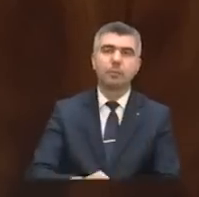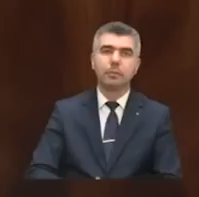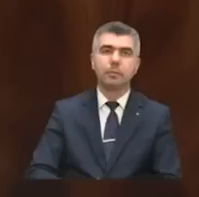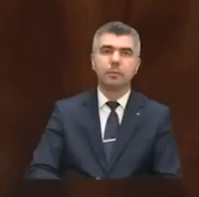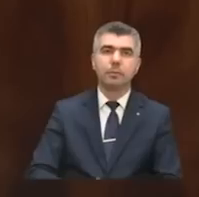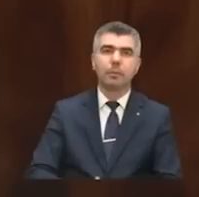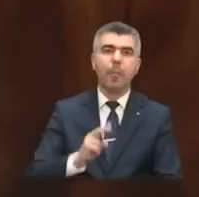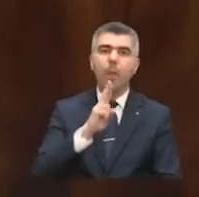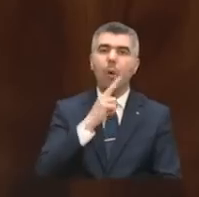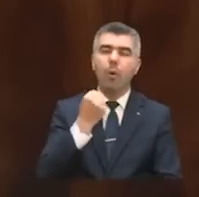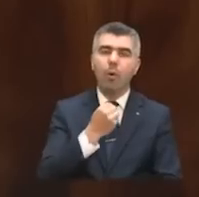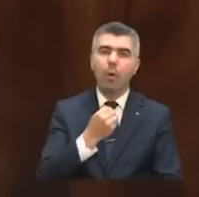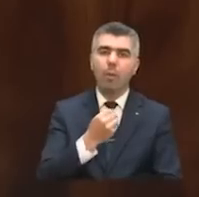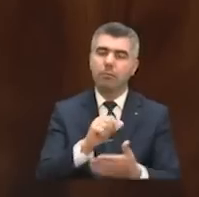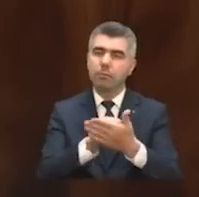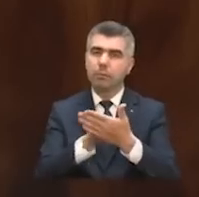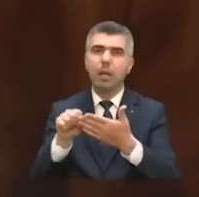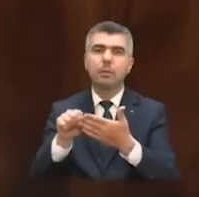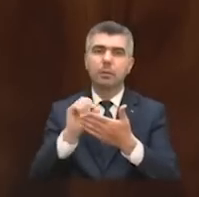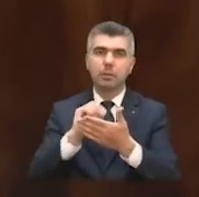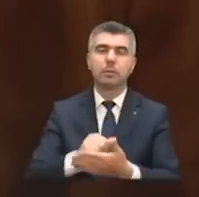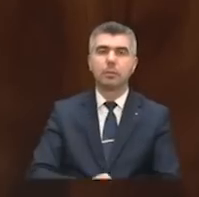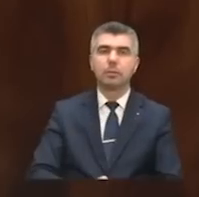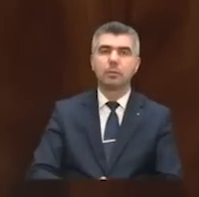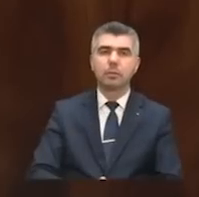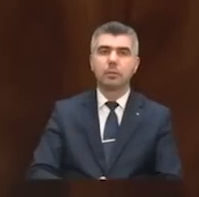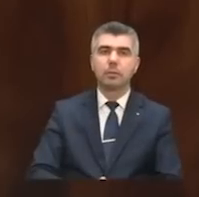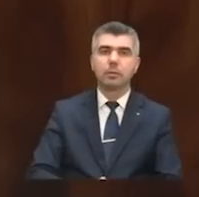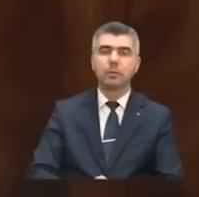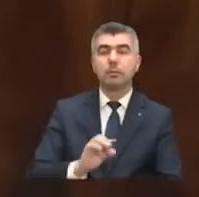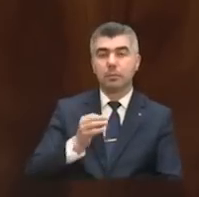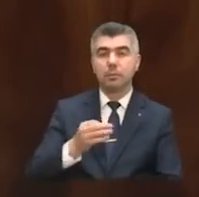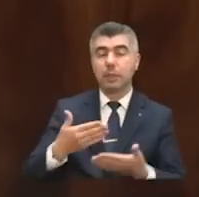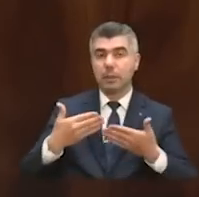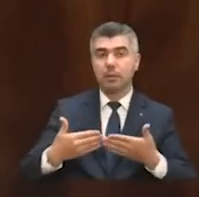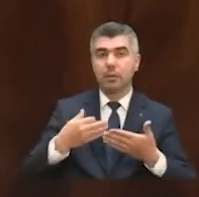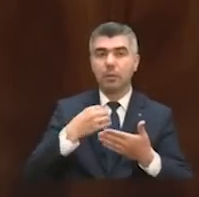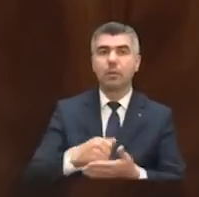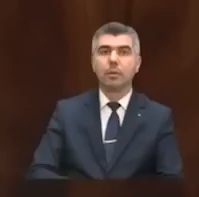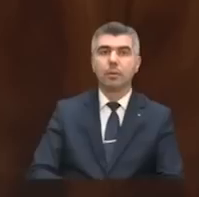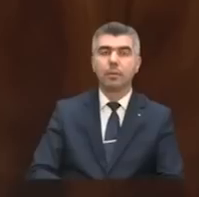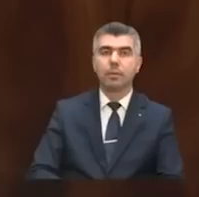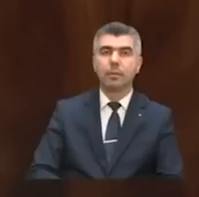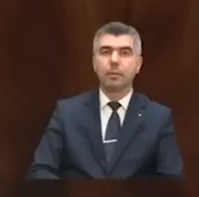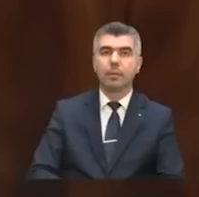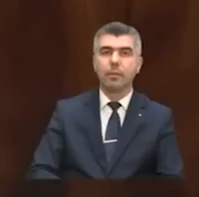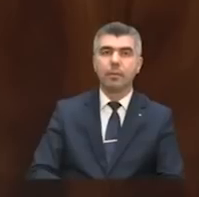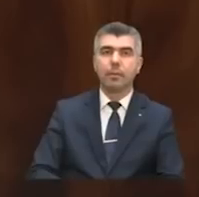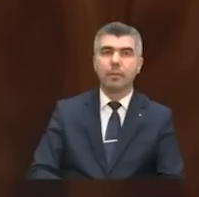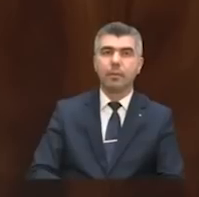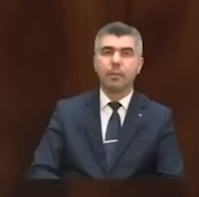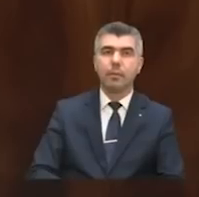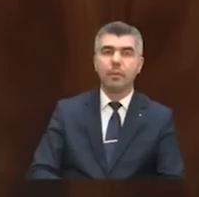والدولة تحمل فيه بعض المسائل، ومن هنا أغتنم هذه الفرصة باش نتكلم كذلك مع